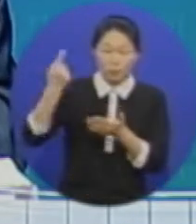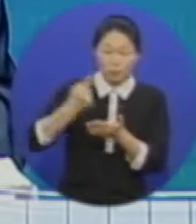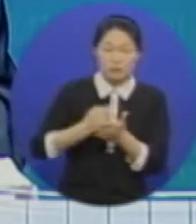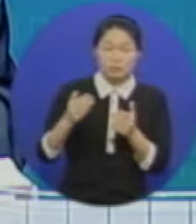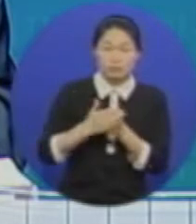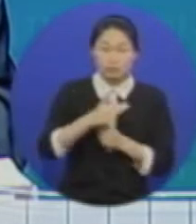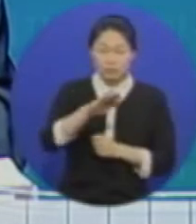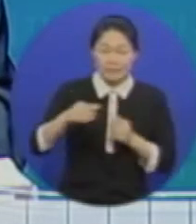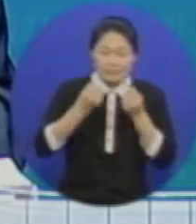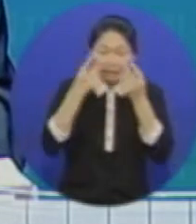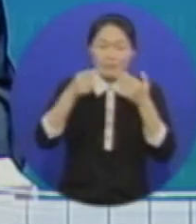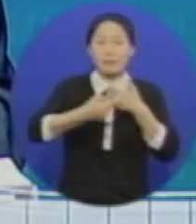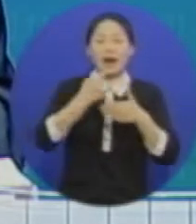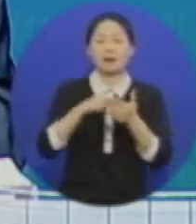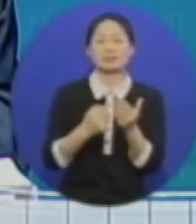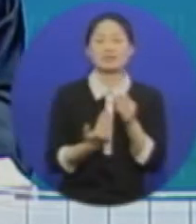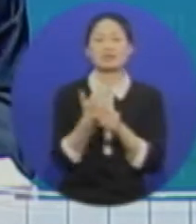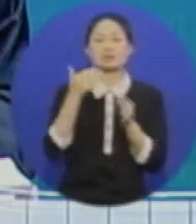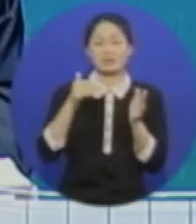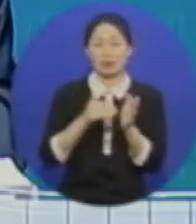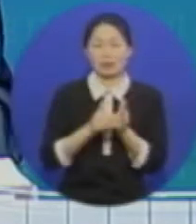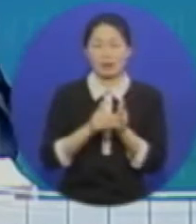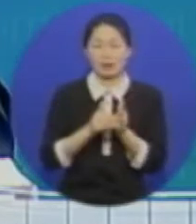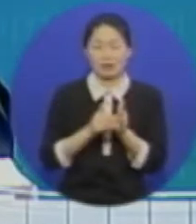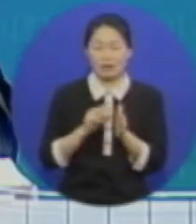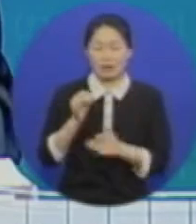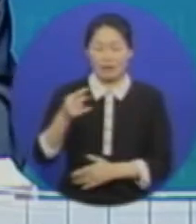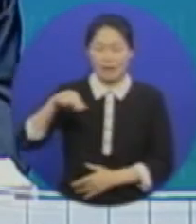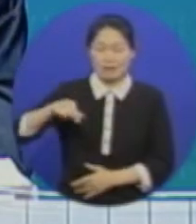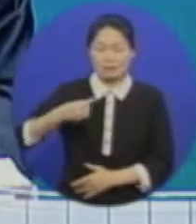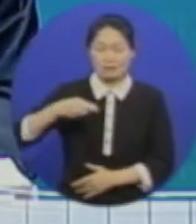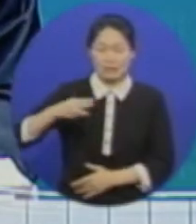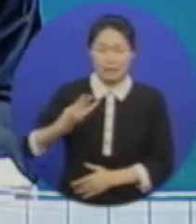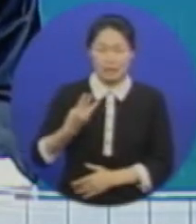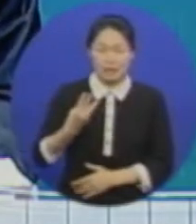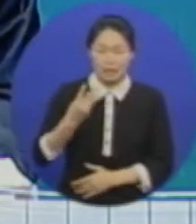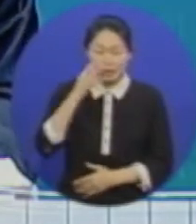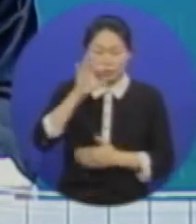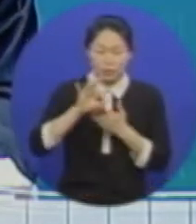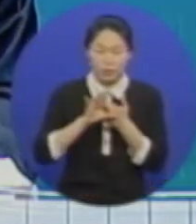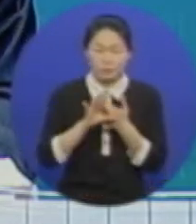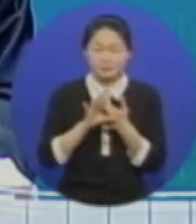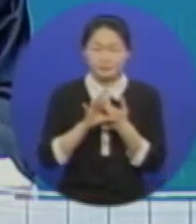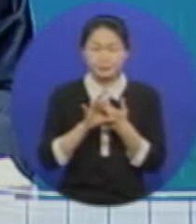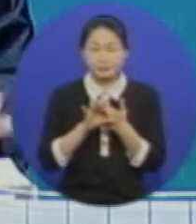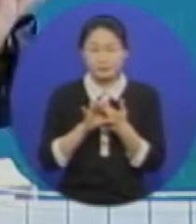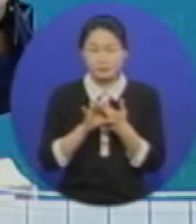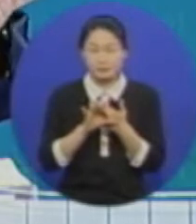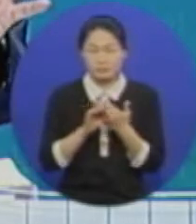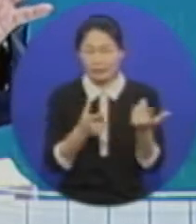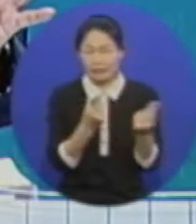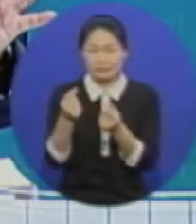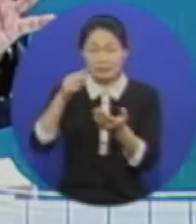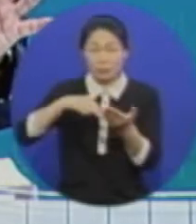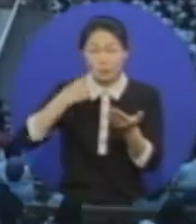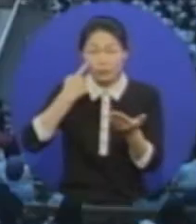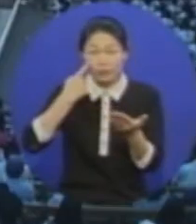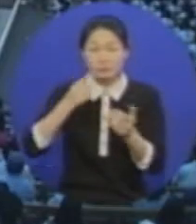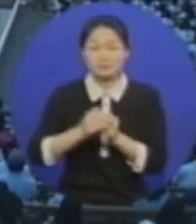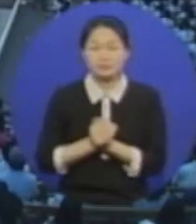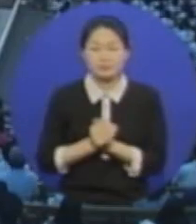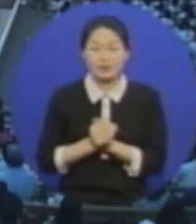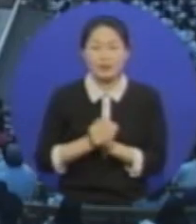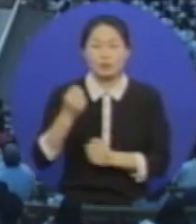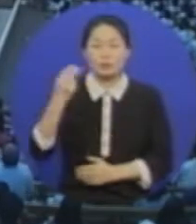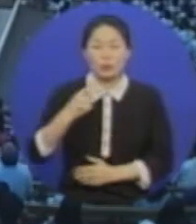새 마음이 생겼어요 배속에서 3 16장 26절 27절 함께 같이 읽으실 까요